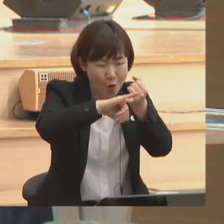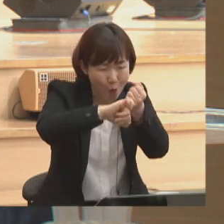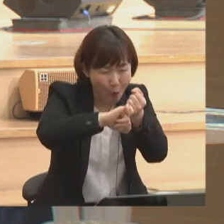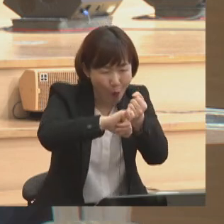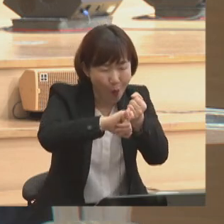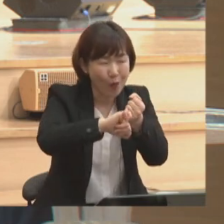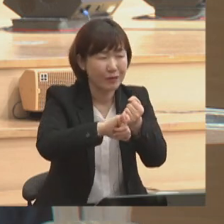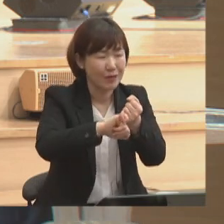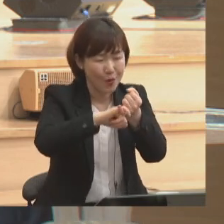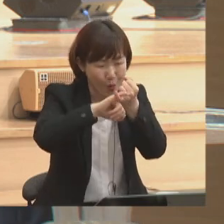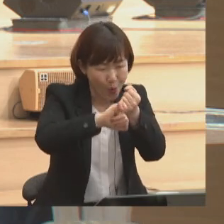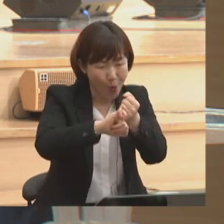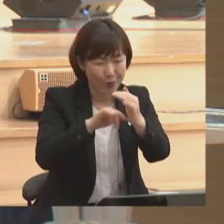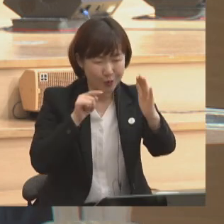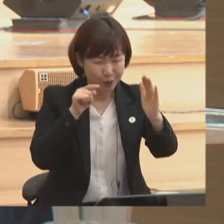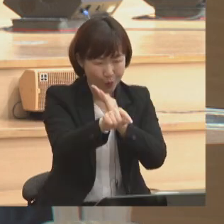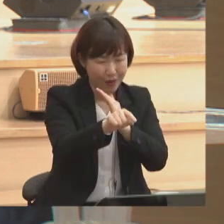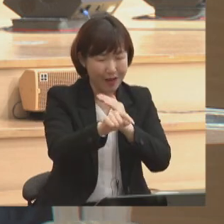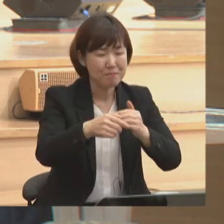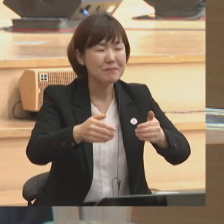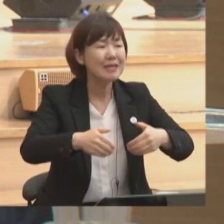통과하여야 하겠는지라.